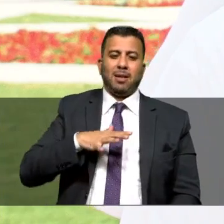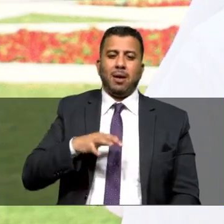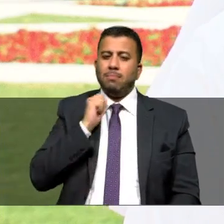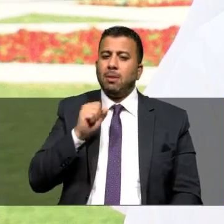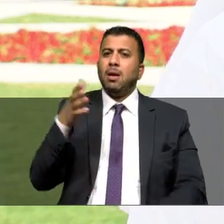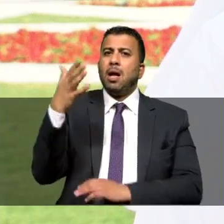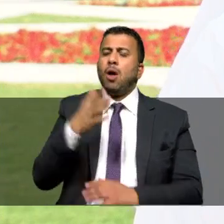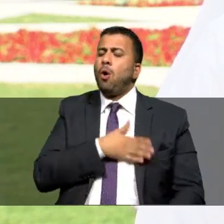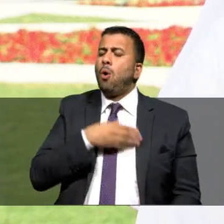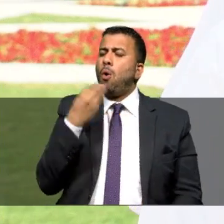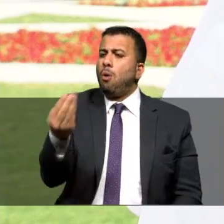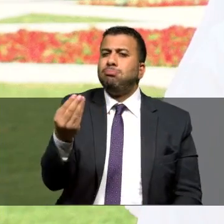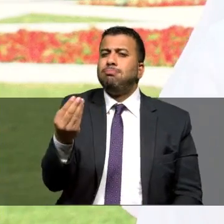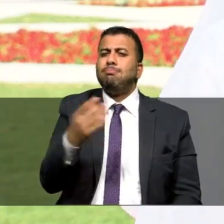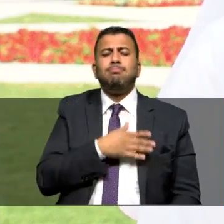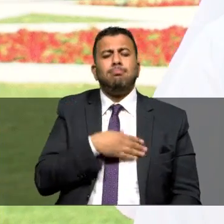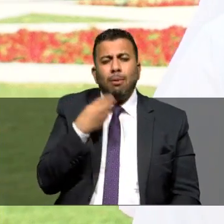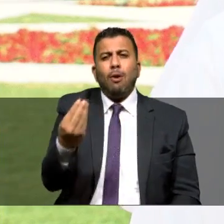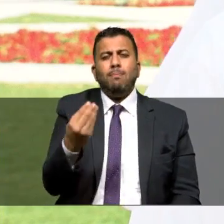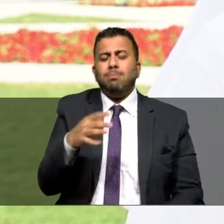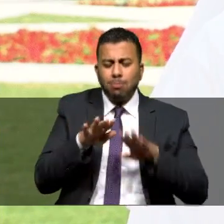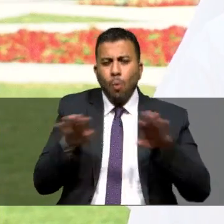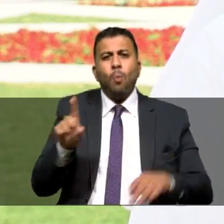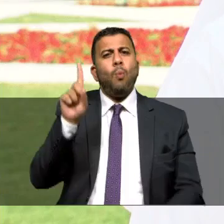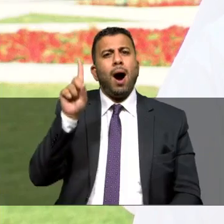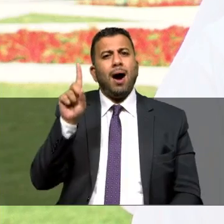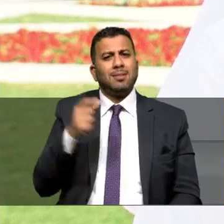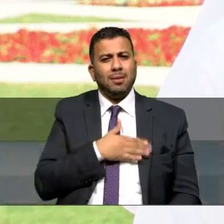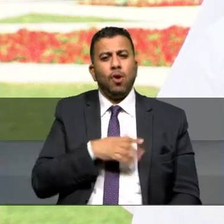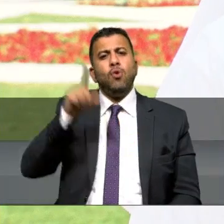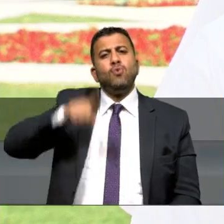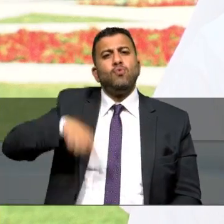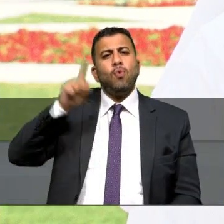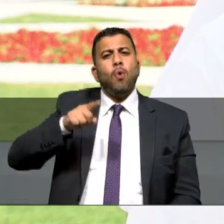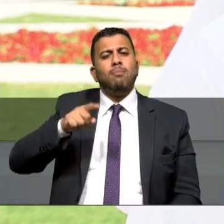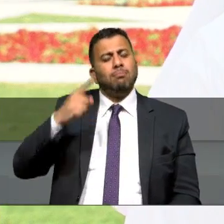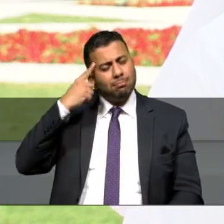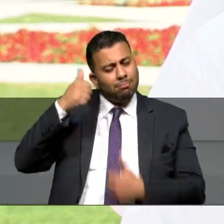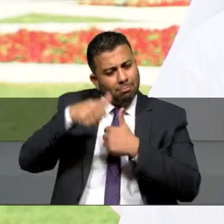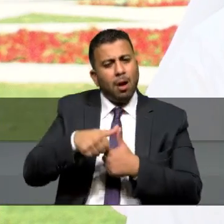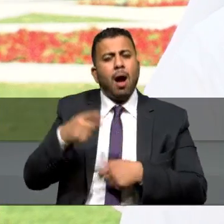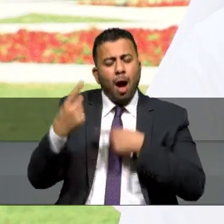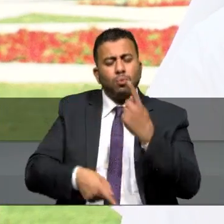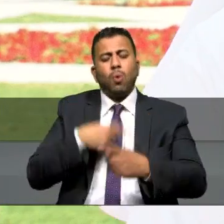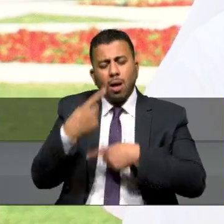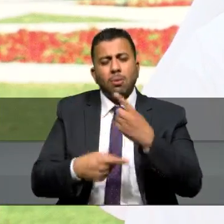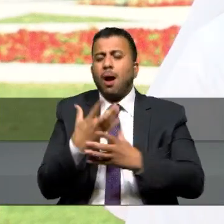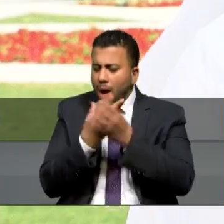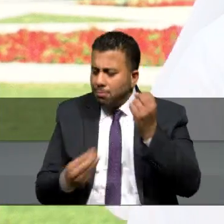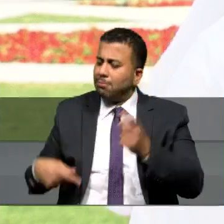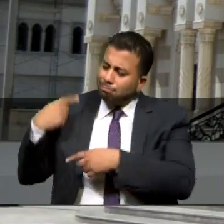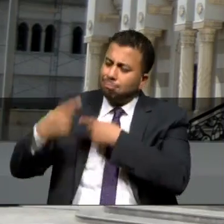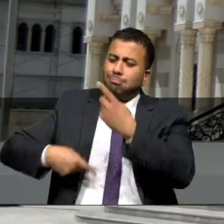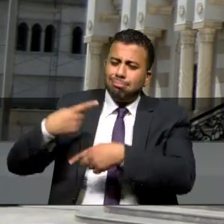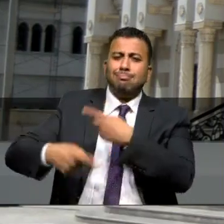الانتماء، الولاء، وأيضا يمثلنا الوحدة، ولذلك هذا يوم تاريخي راح نحتفل فيه نحن دائما إن شاء الله، وراح نظل والأجيال القادمة راح تحتفل